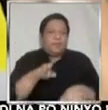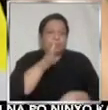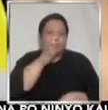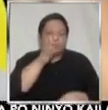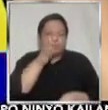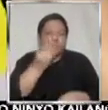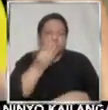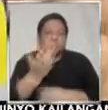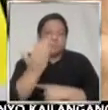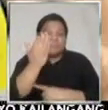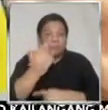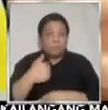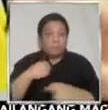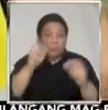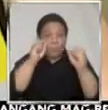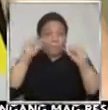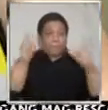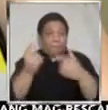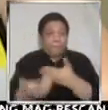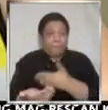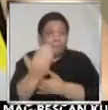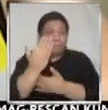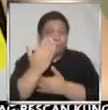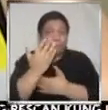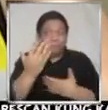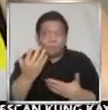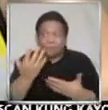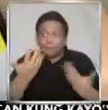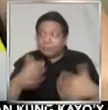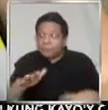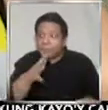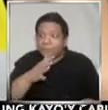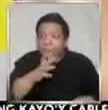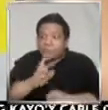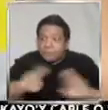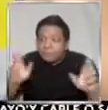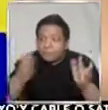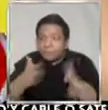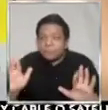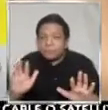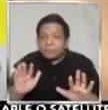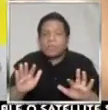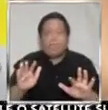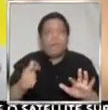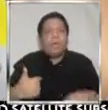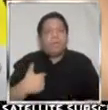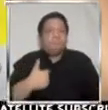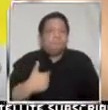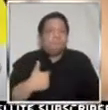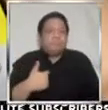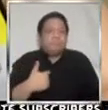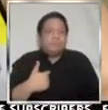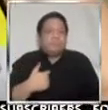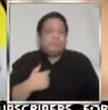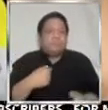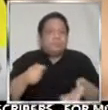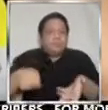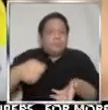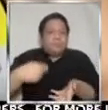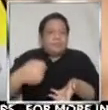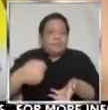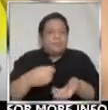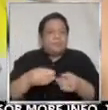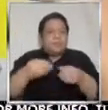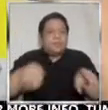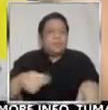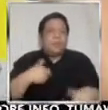ko, ha? Na-ready na ni Mama? Kaya ako na lang mag-mix sa egg kasi po gusto ko scrambled